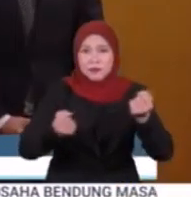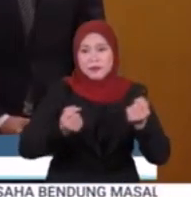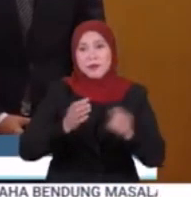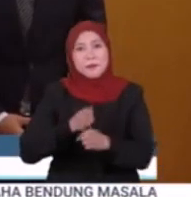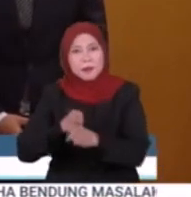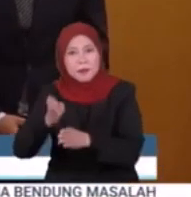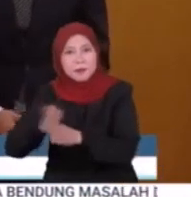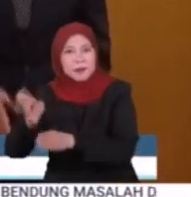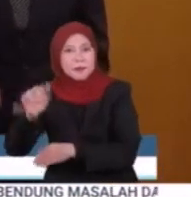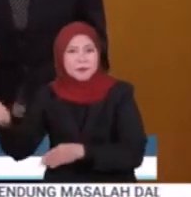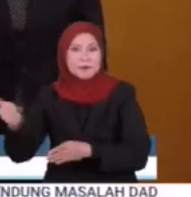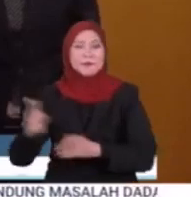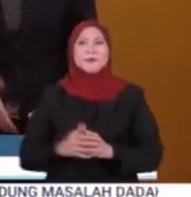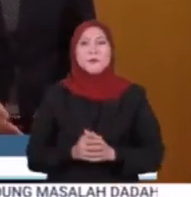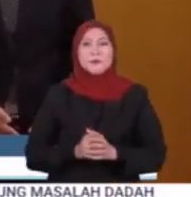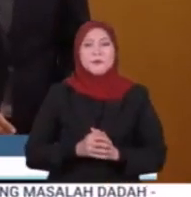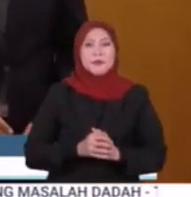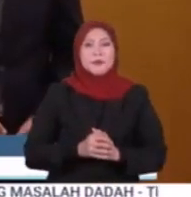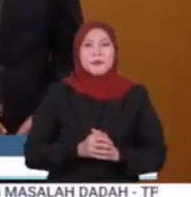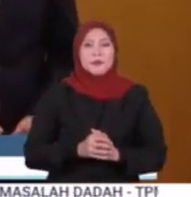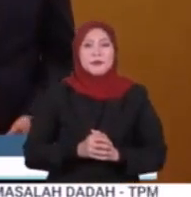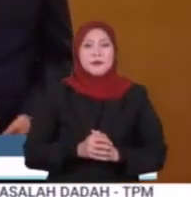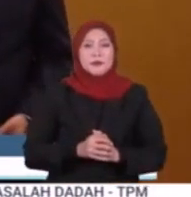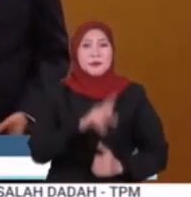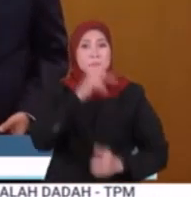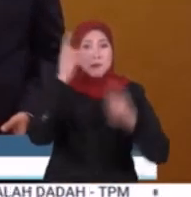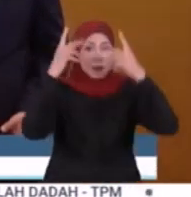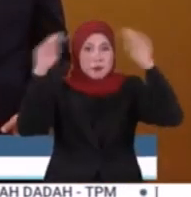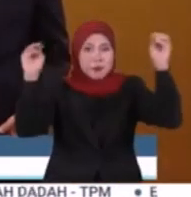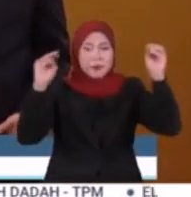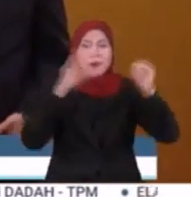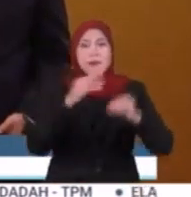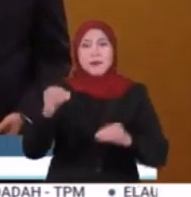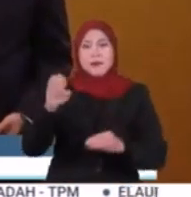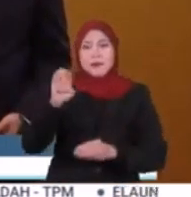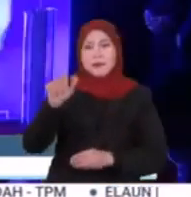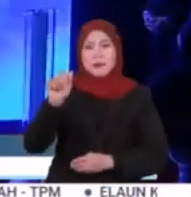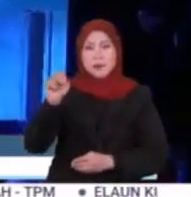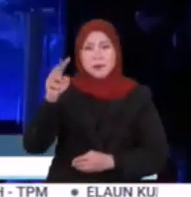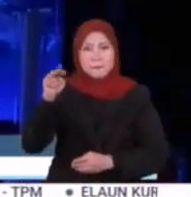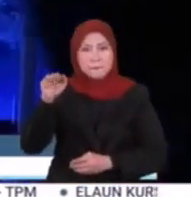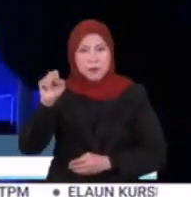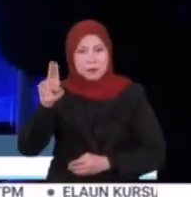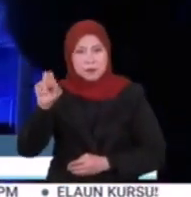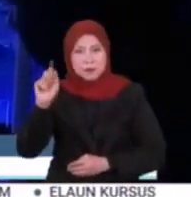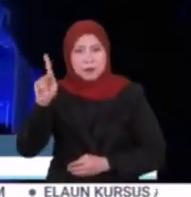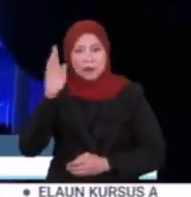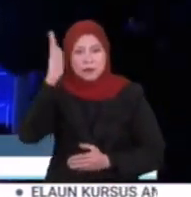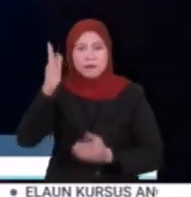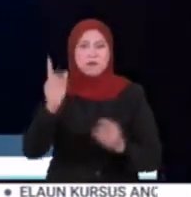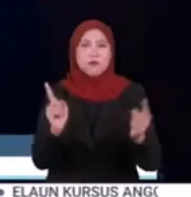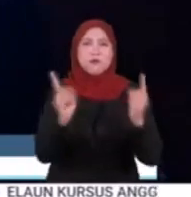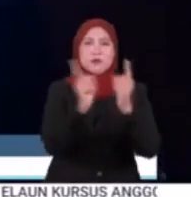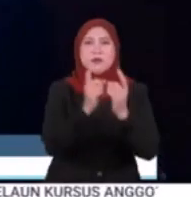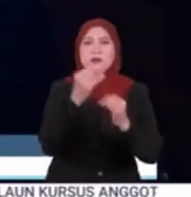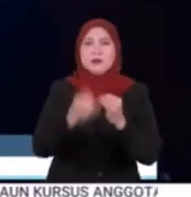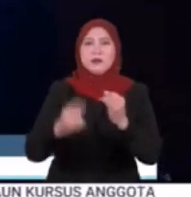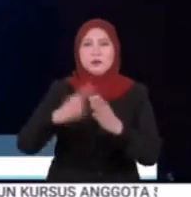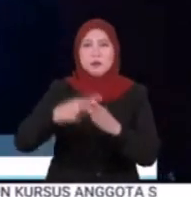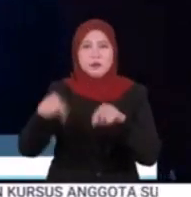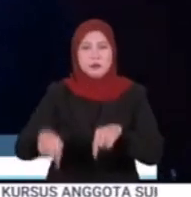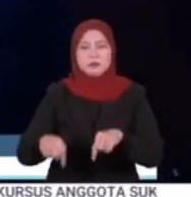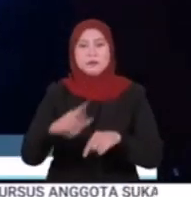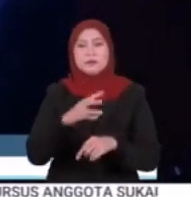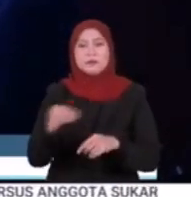lain. Perdana Menteri dan Elon Musk dijangka mengadakan pertemuan sebelum akhir minggu ini. Tengku Datuk Seri Zafrul ditemui